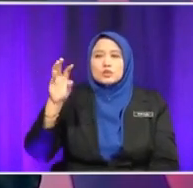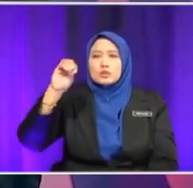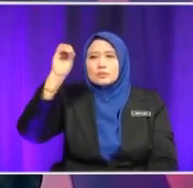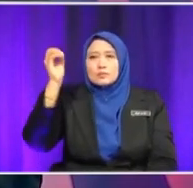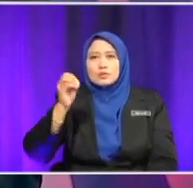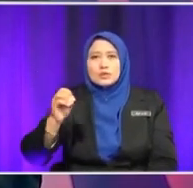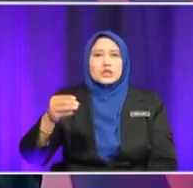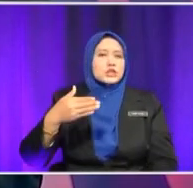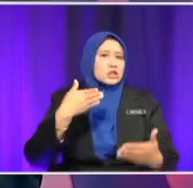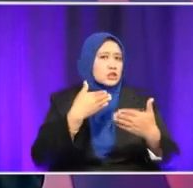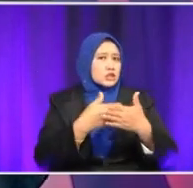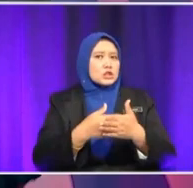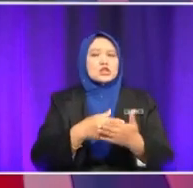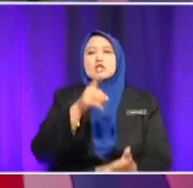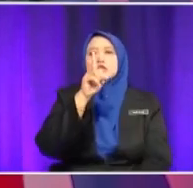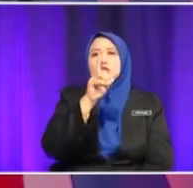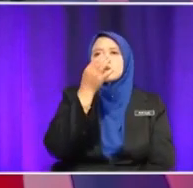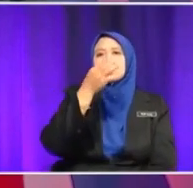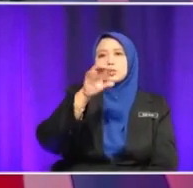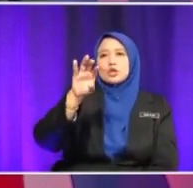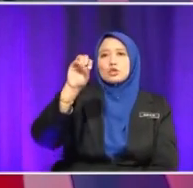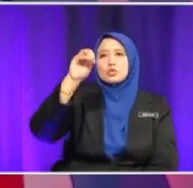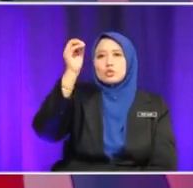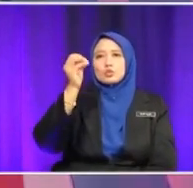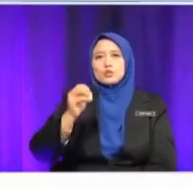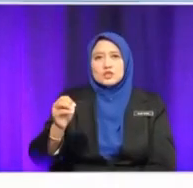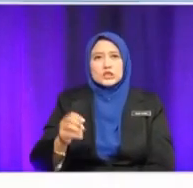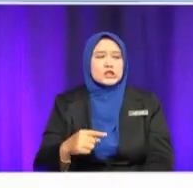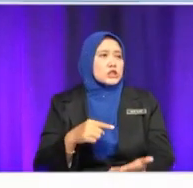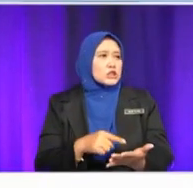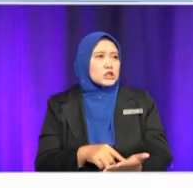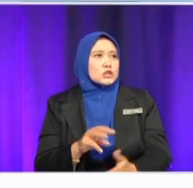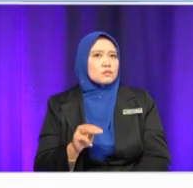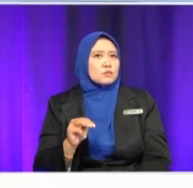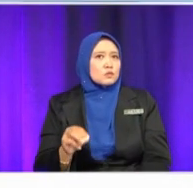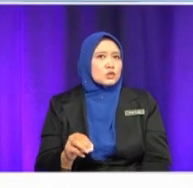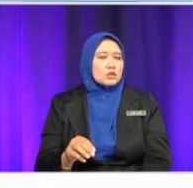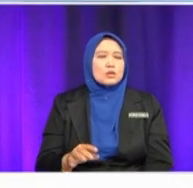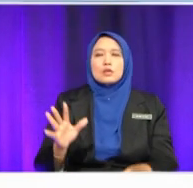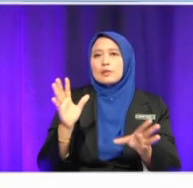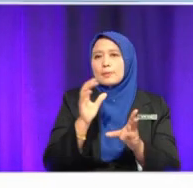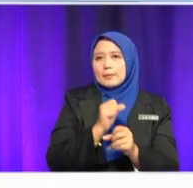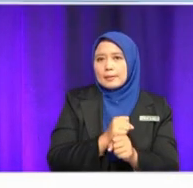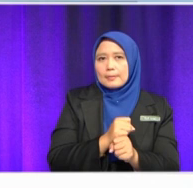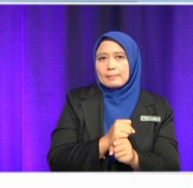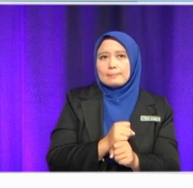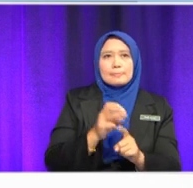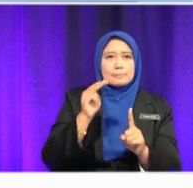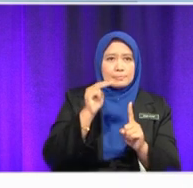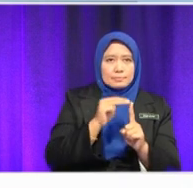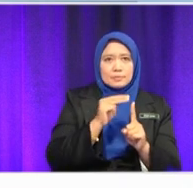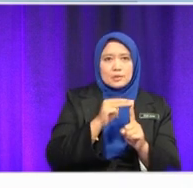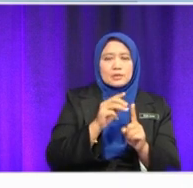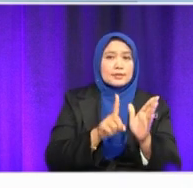100 ah di sinilah murid-murid kena sekolah ataupun mendapatkan makanan yang tinggi dalam 9